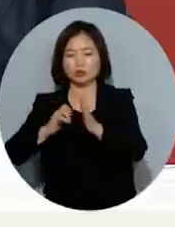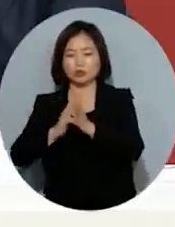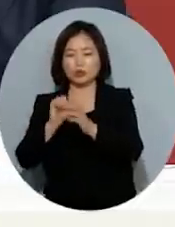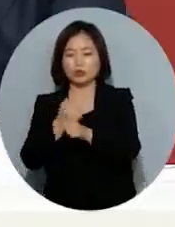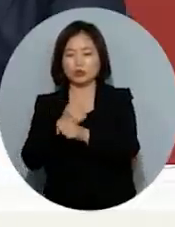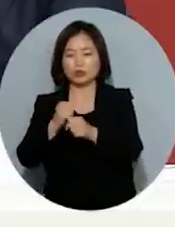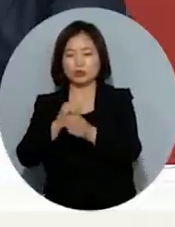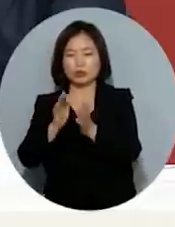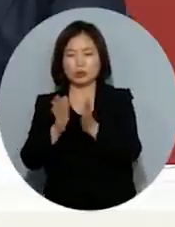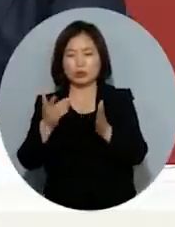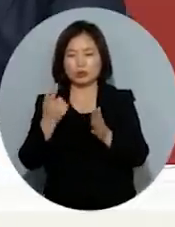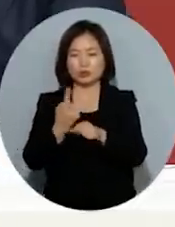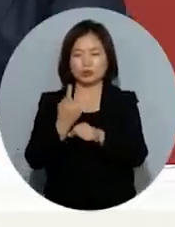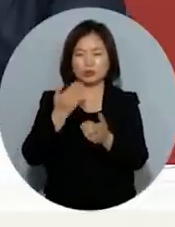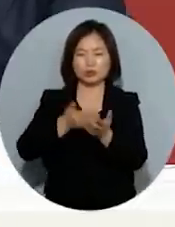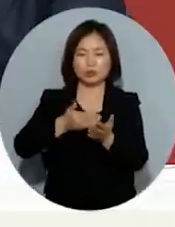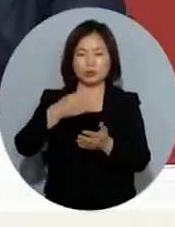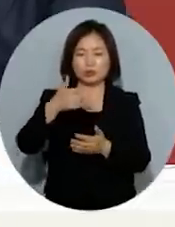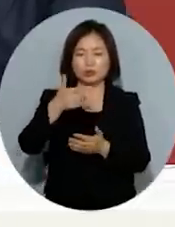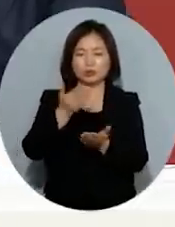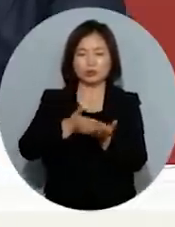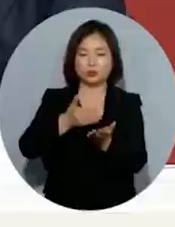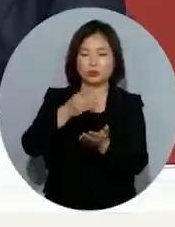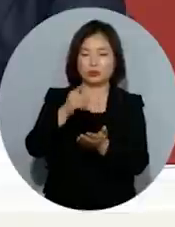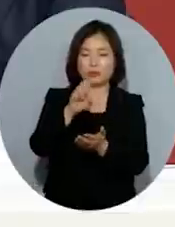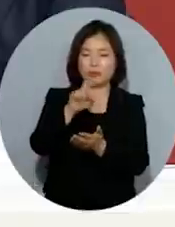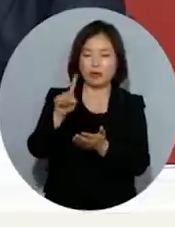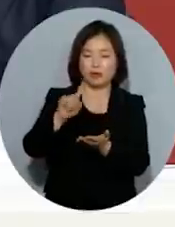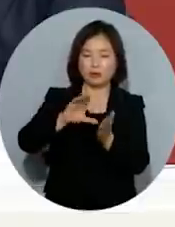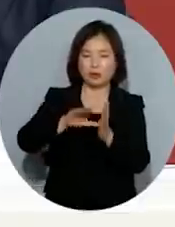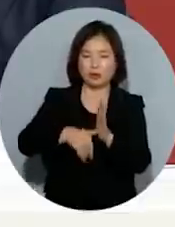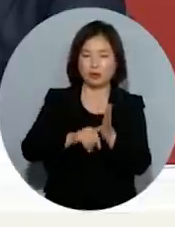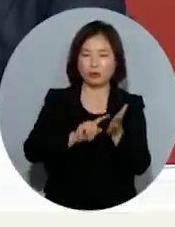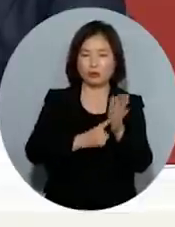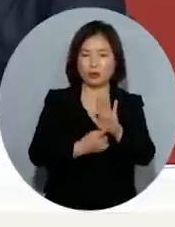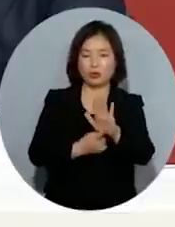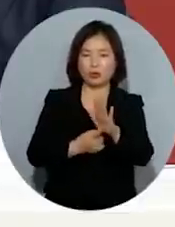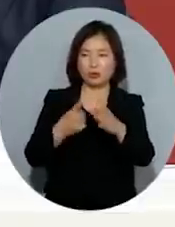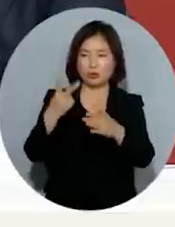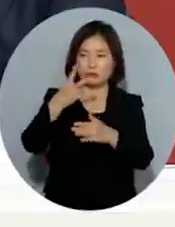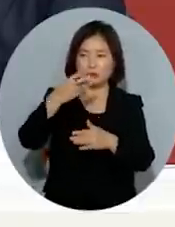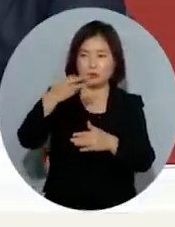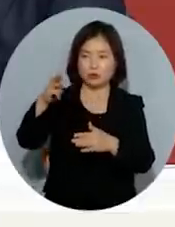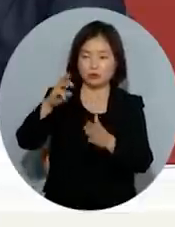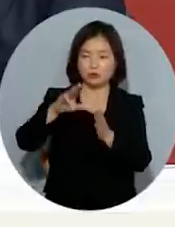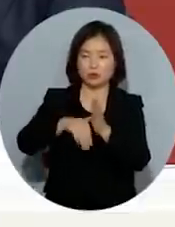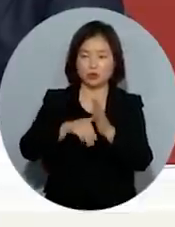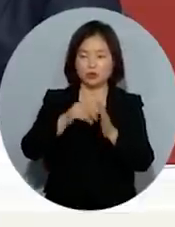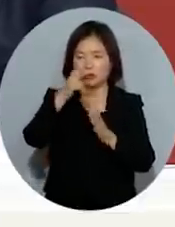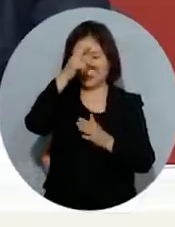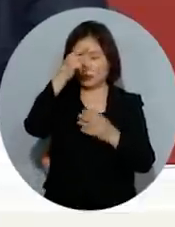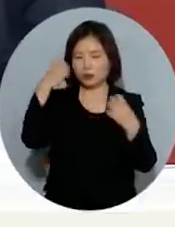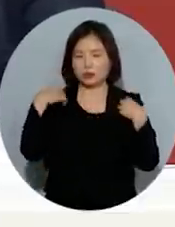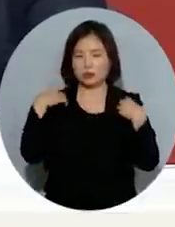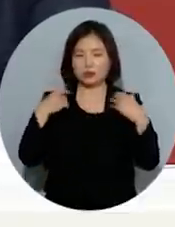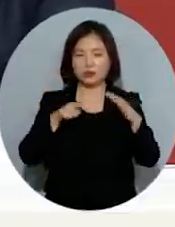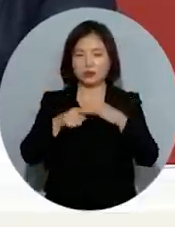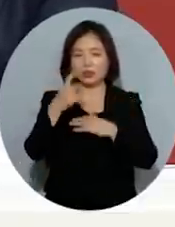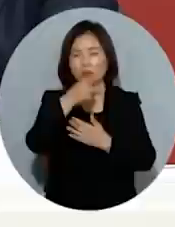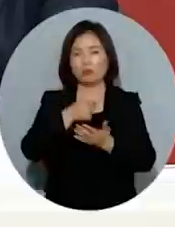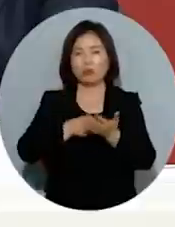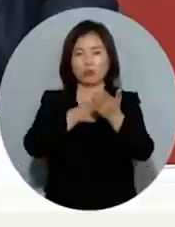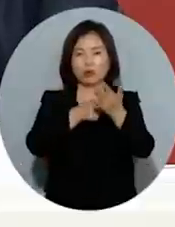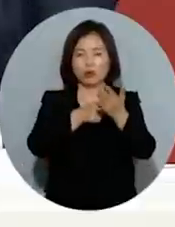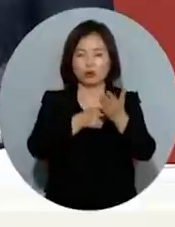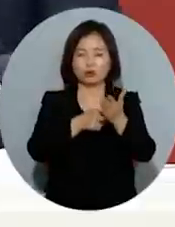시작될 작년에 때는 언론을 뉴스타파를 예. 통해서 공개됐던 바로 그 2013년도 경찰청의 그 내사 보고서에도